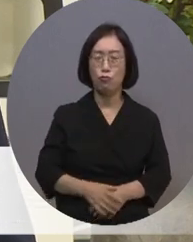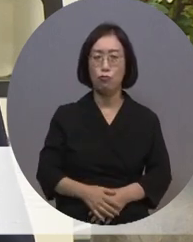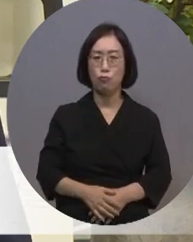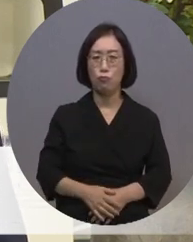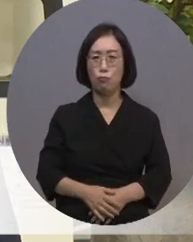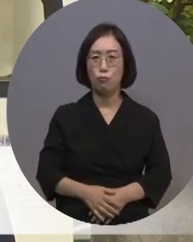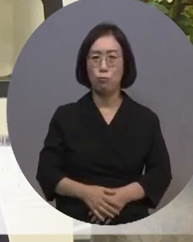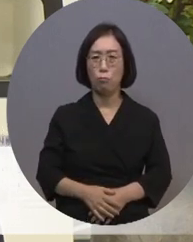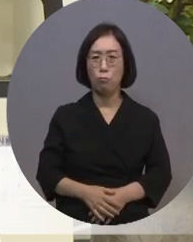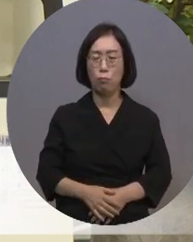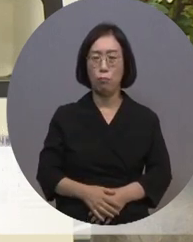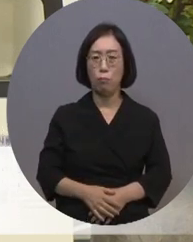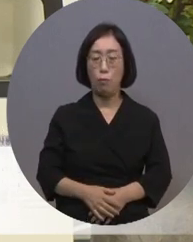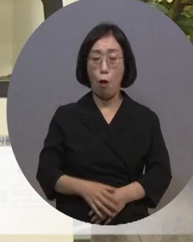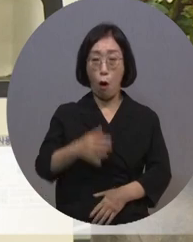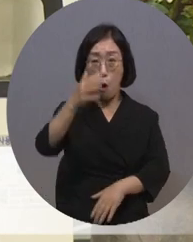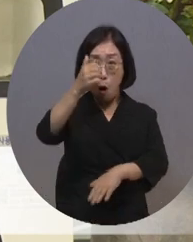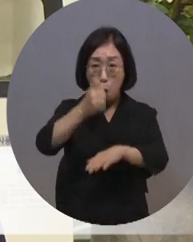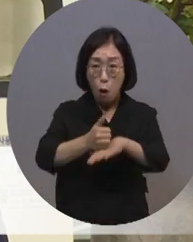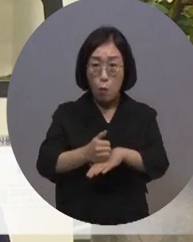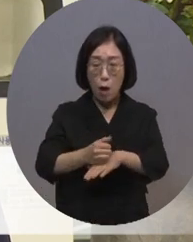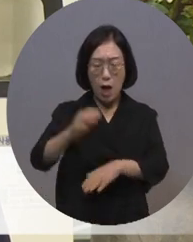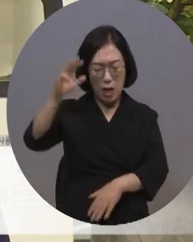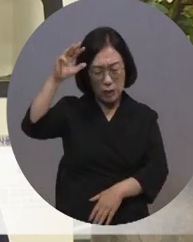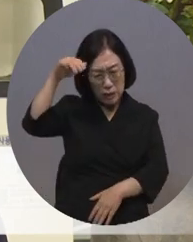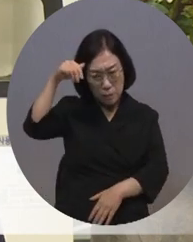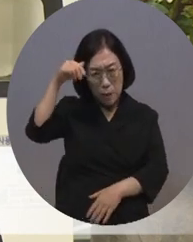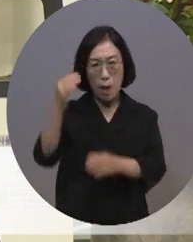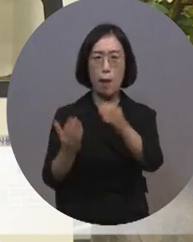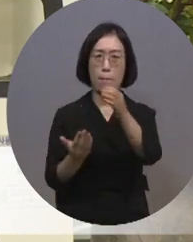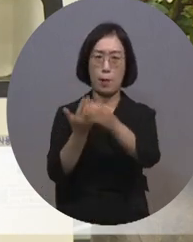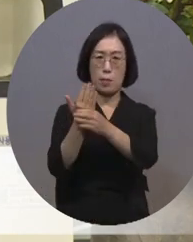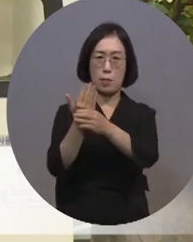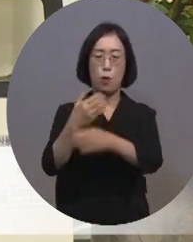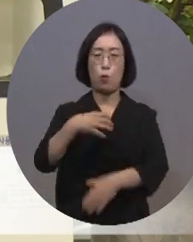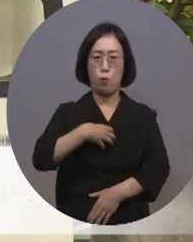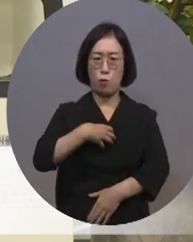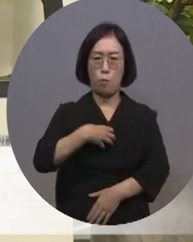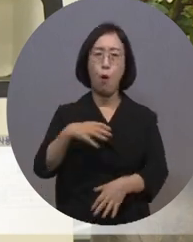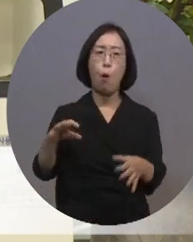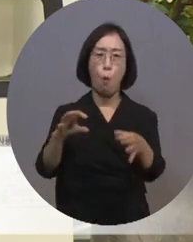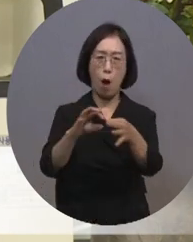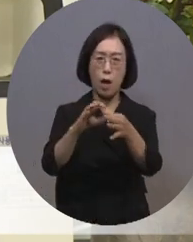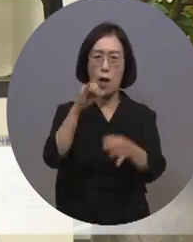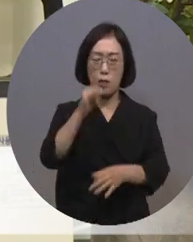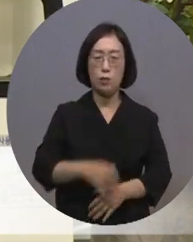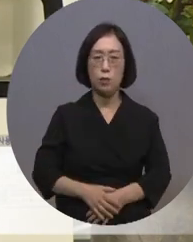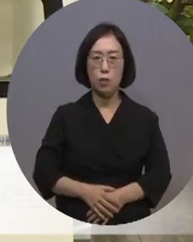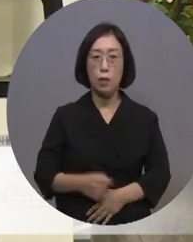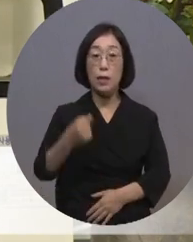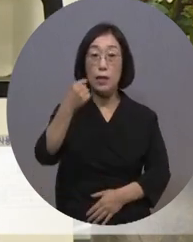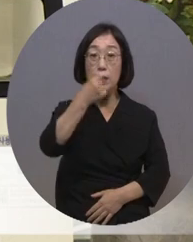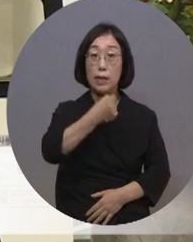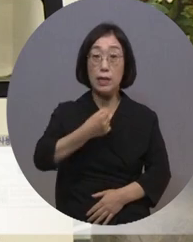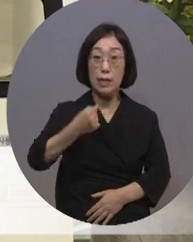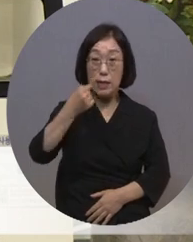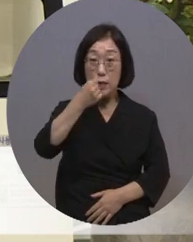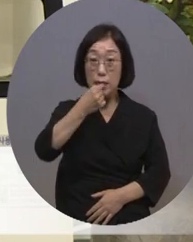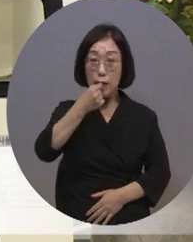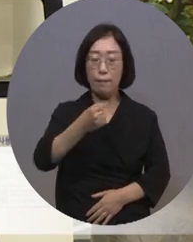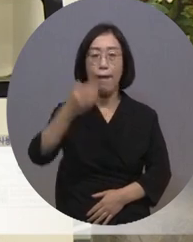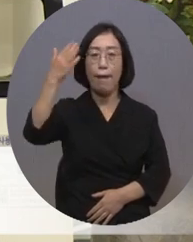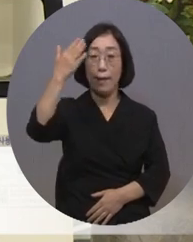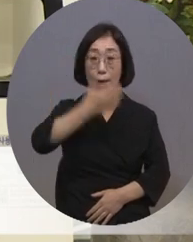그 치매를 일으키는 아주 결정적인 역할을 합니다 그래서 우리가 구강내